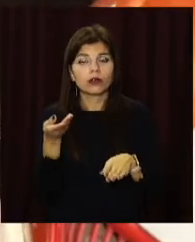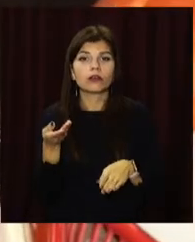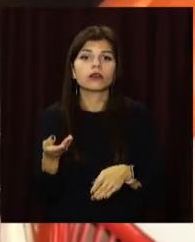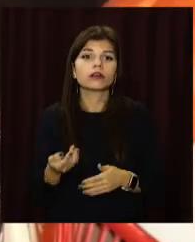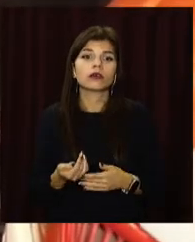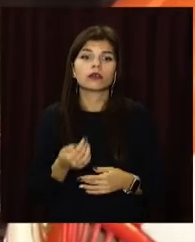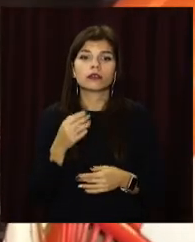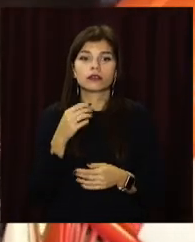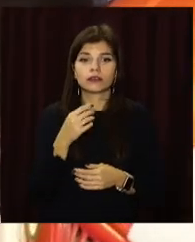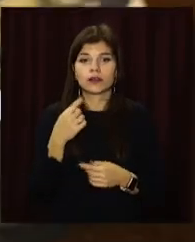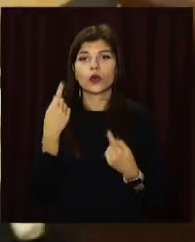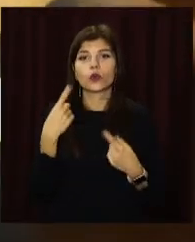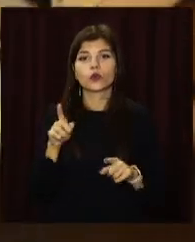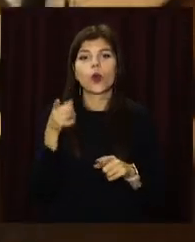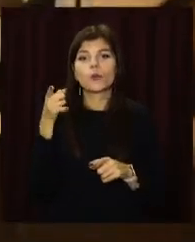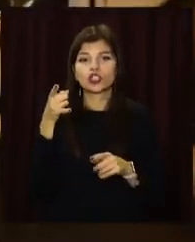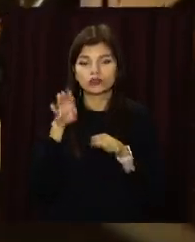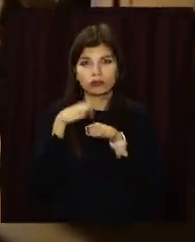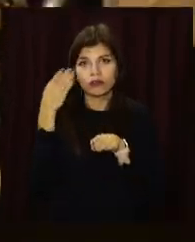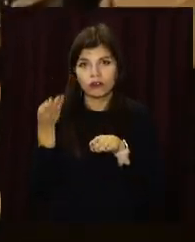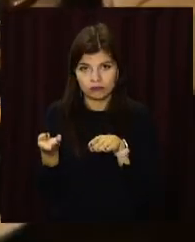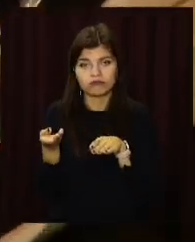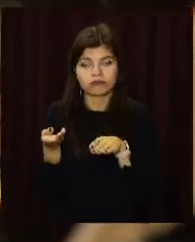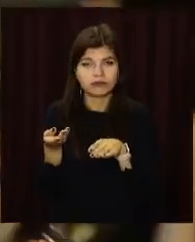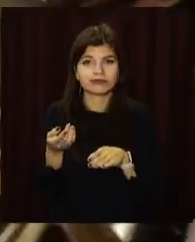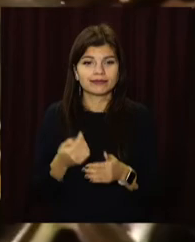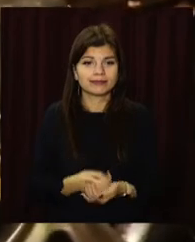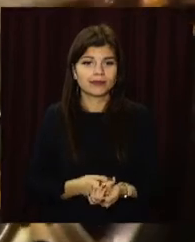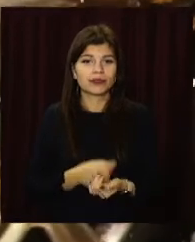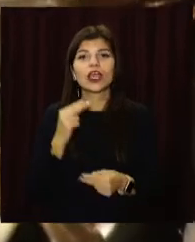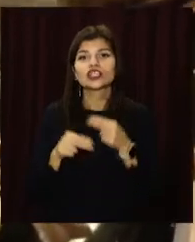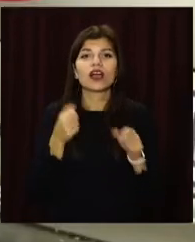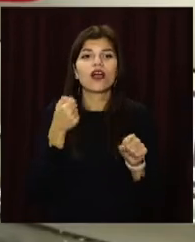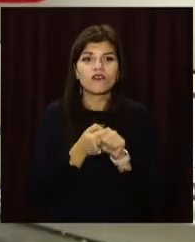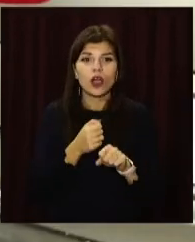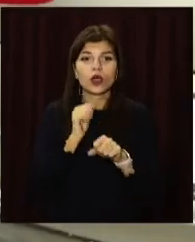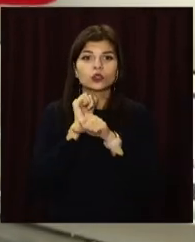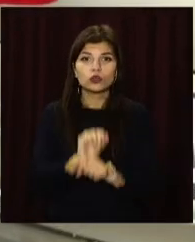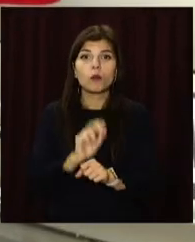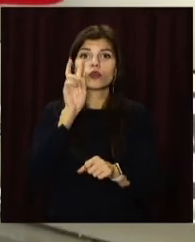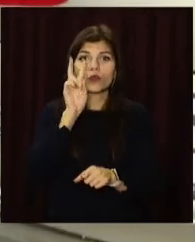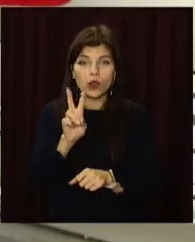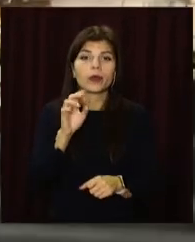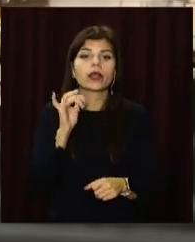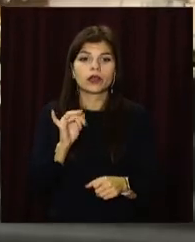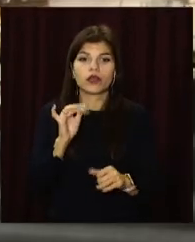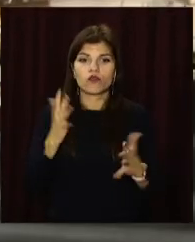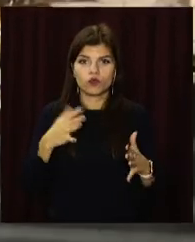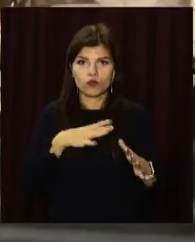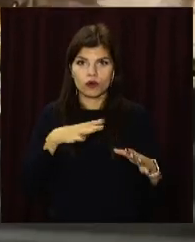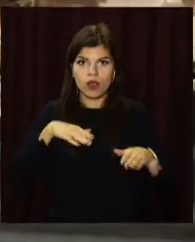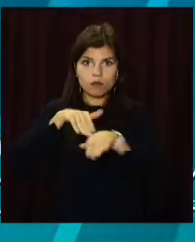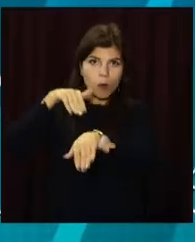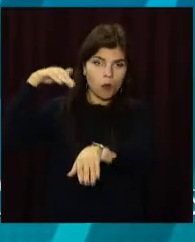на бік і врізалася в іншу іномарку, після чого перекинулася на дах. Через аварію зупинилися тролейбуси та на дорозі утворився